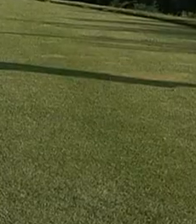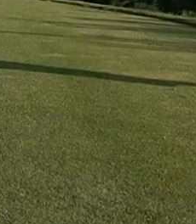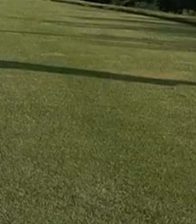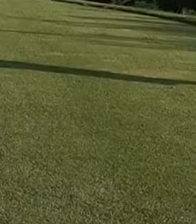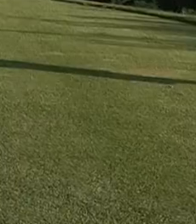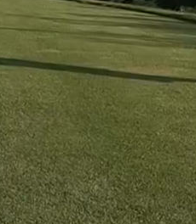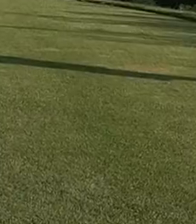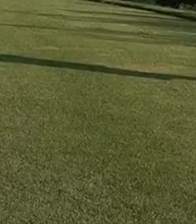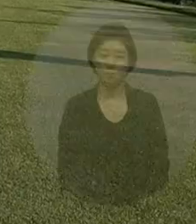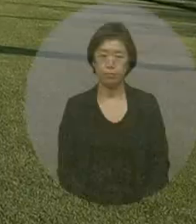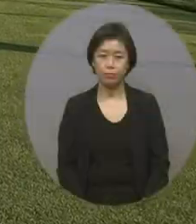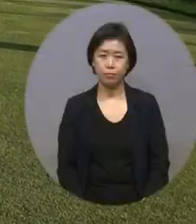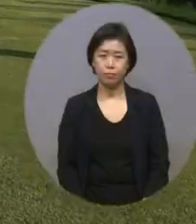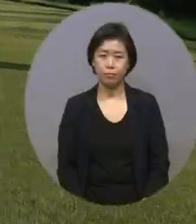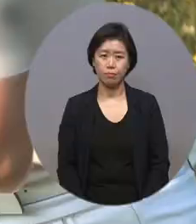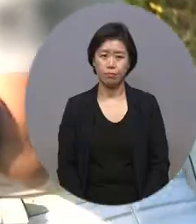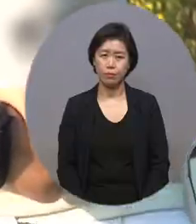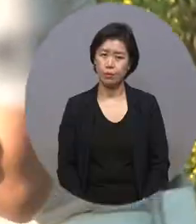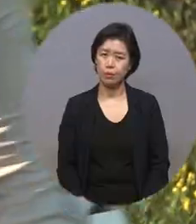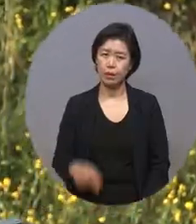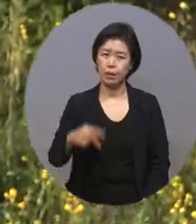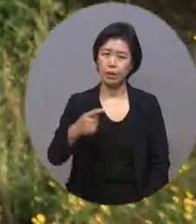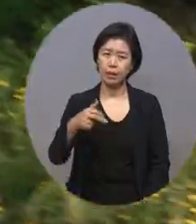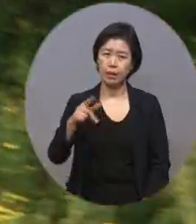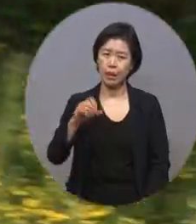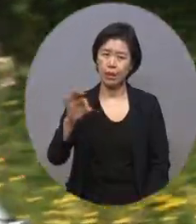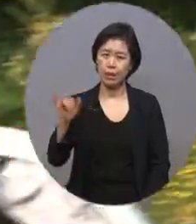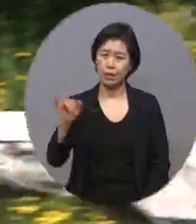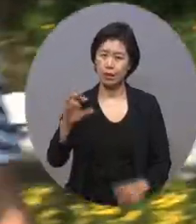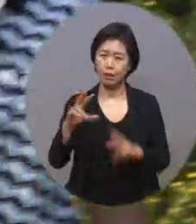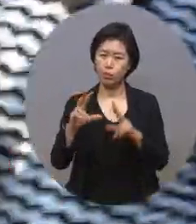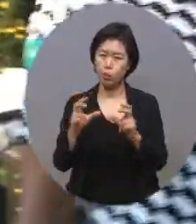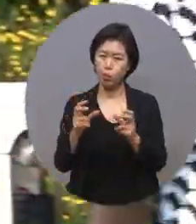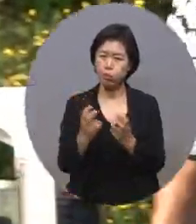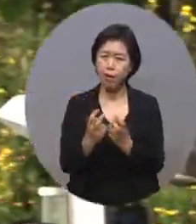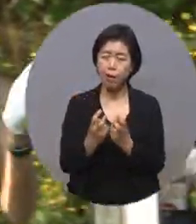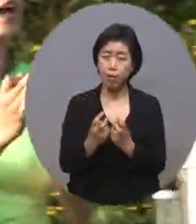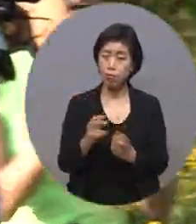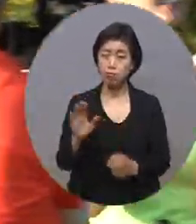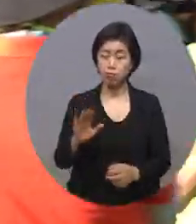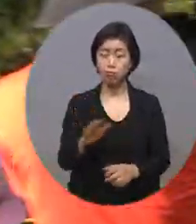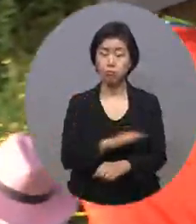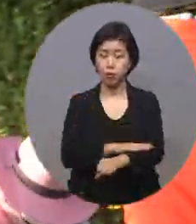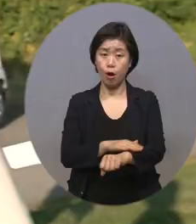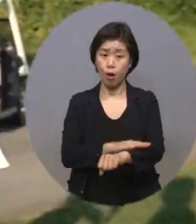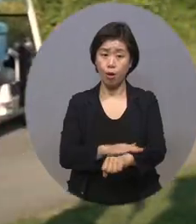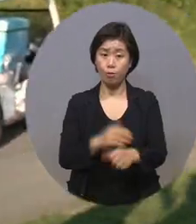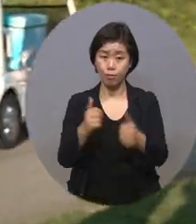굿샷! 굿샷! 굿샷! 굿샷! 굿샷! 굿샷! 굿샷! 굿샷! 굿샷! 굿샷! 굿샷! 굿샷! 굿샷! 굿샷! 굿샷! 굿샷!